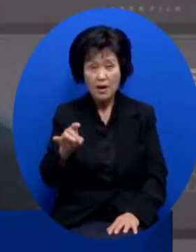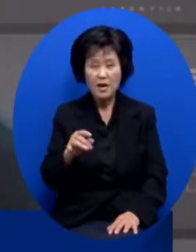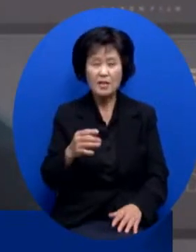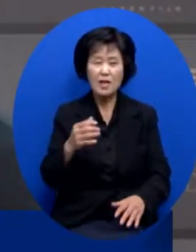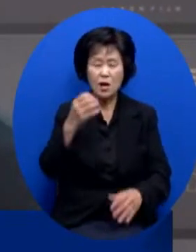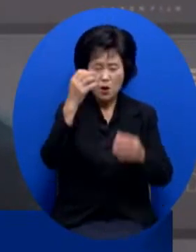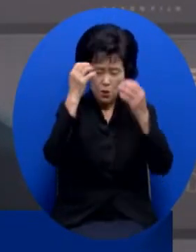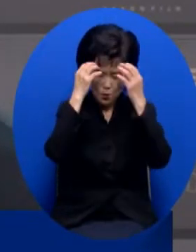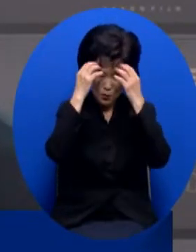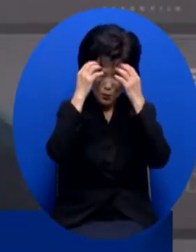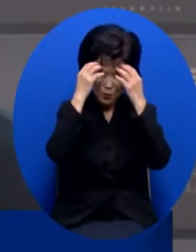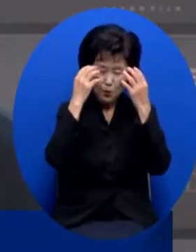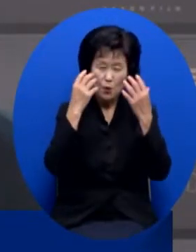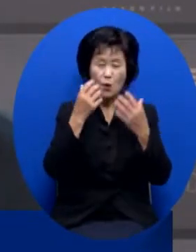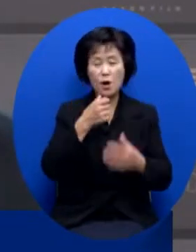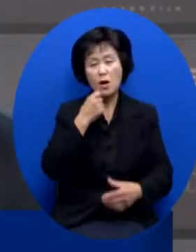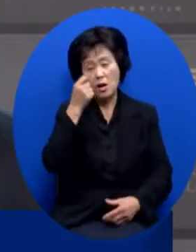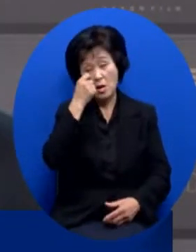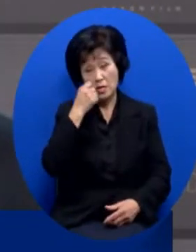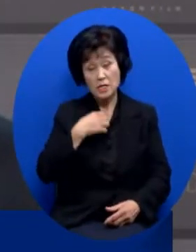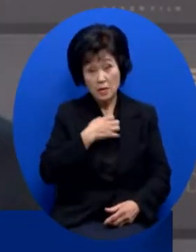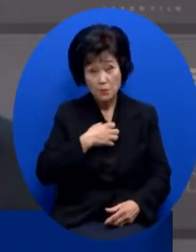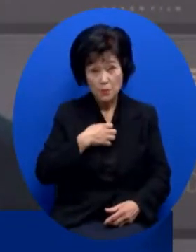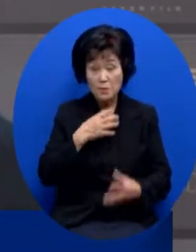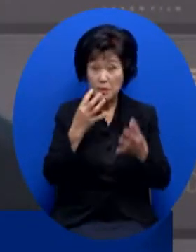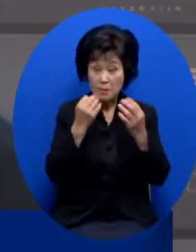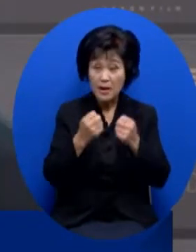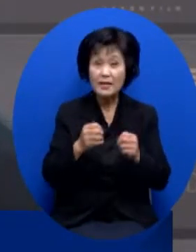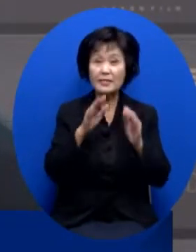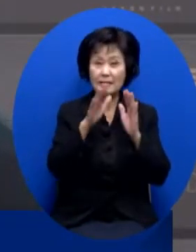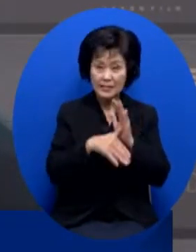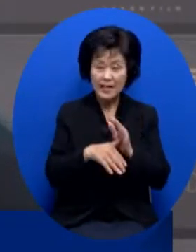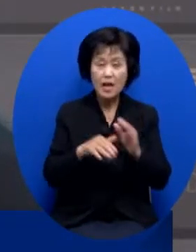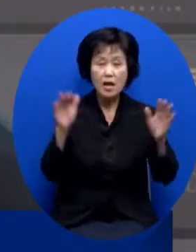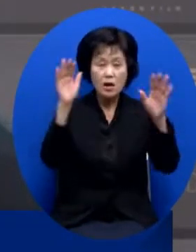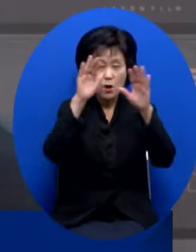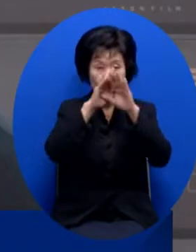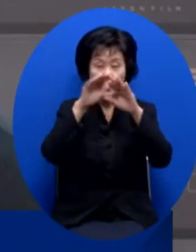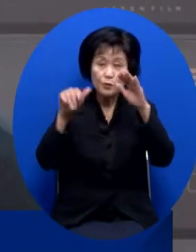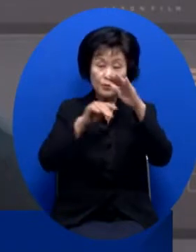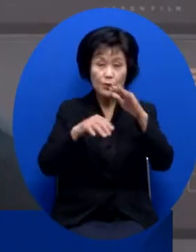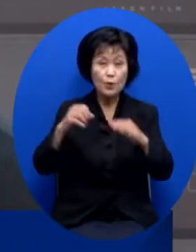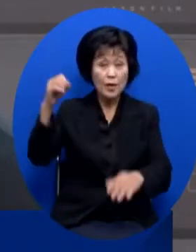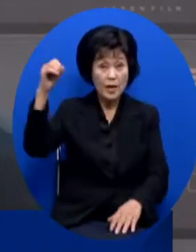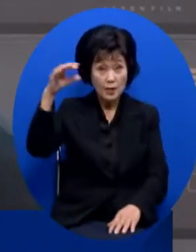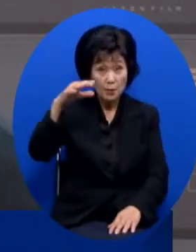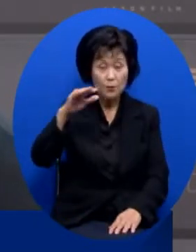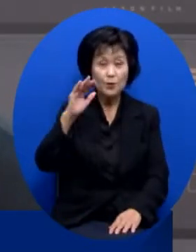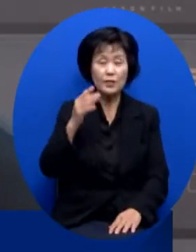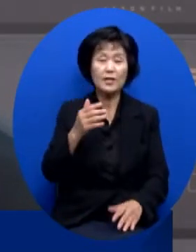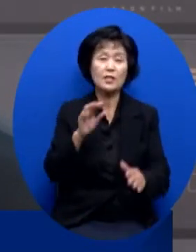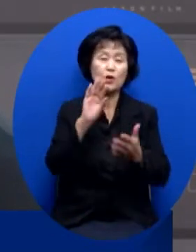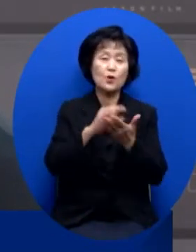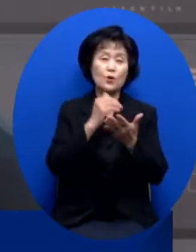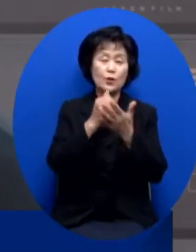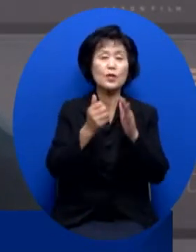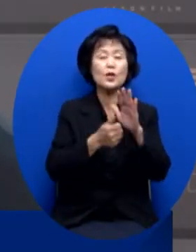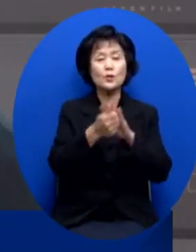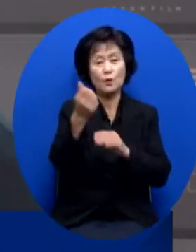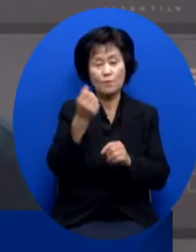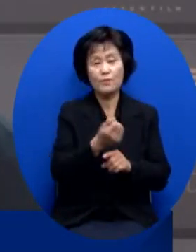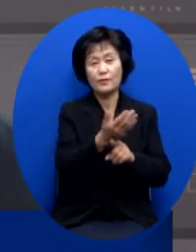슬픔이 난무하는 이 시대에 우리가 어둠 속에 등불인 그 그리스도의 복음, 그 소망을 갖다가 좀 전하고